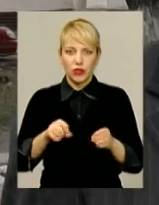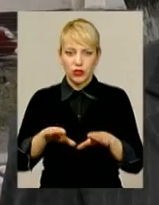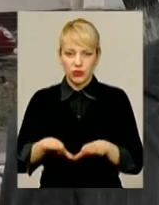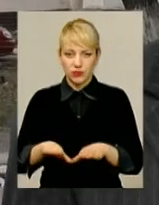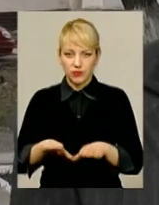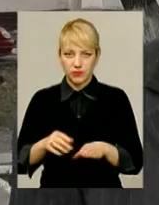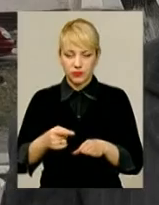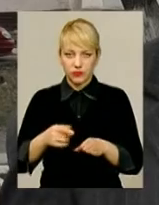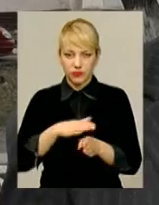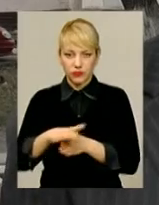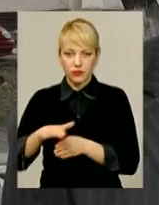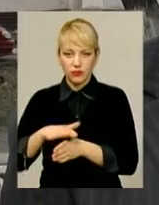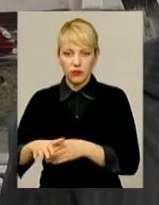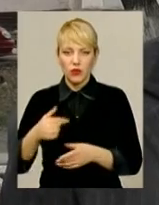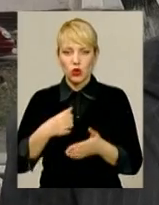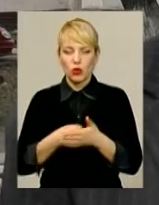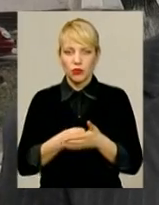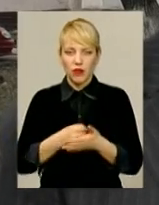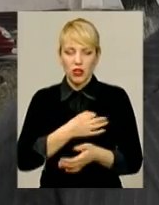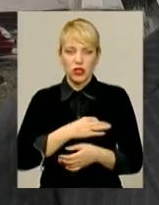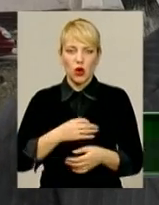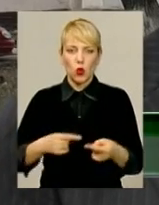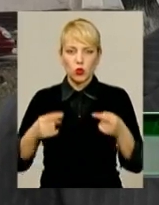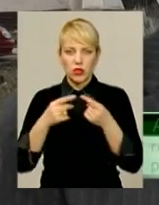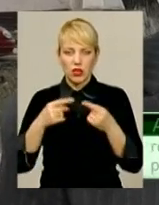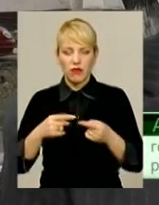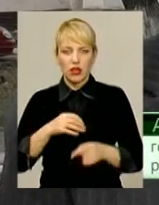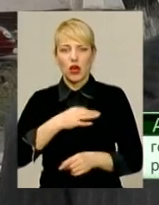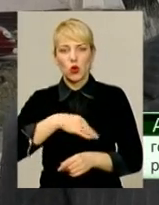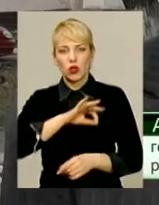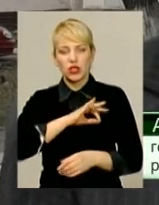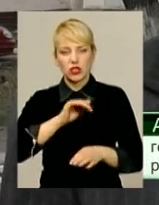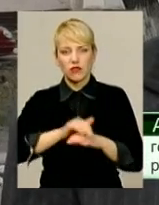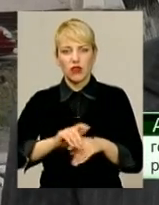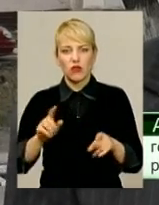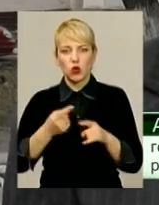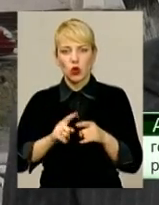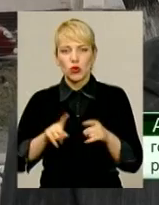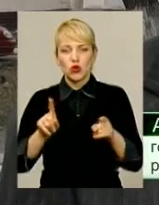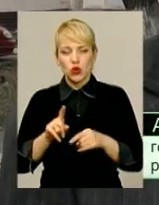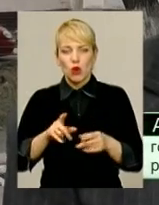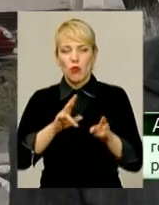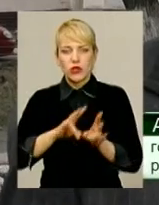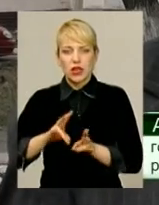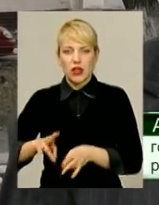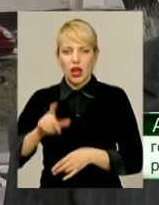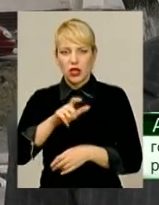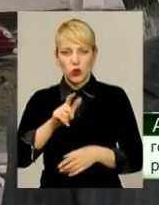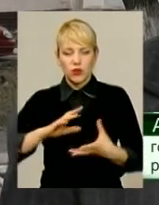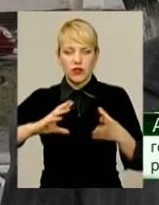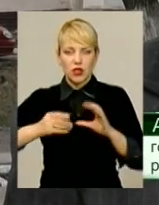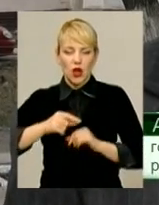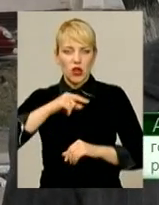рішень. Добиваємося встановлення юридичного факту того, що пострадали люди в результаті російської вооруженої